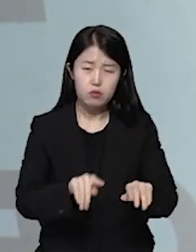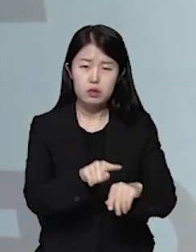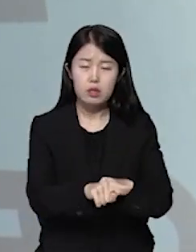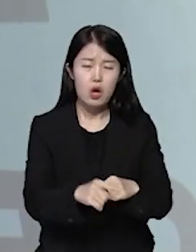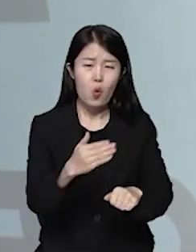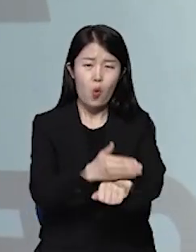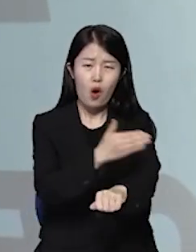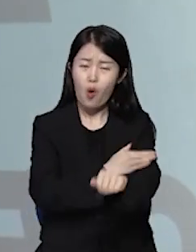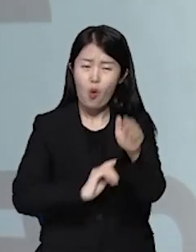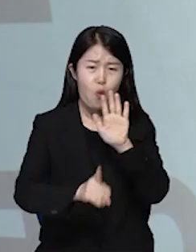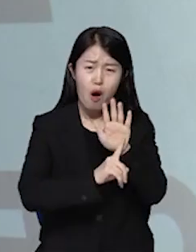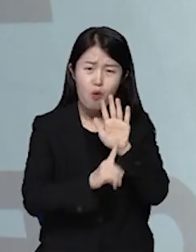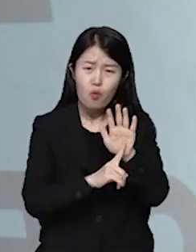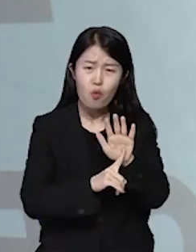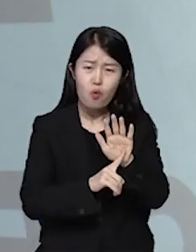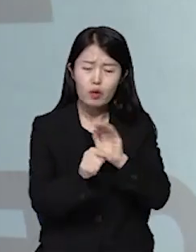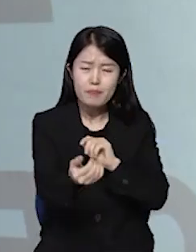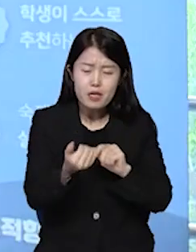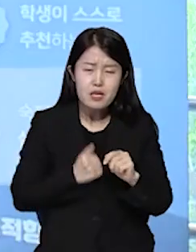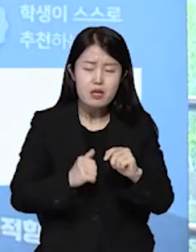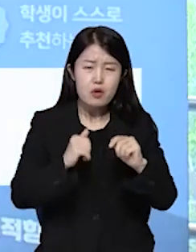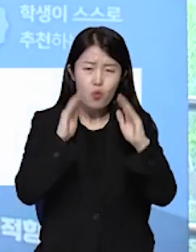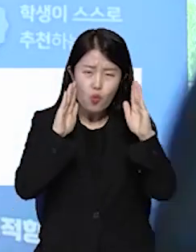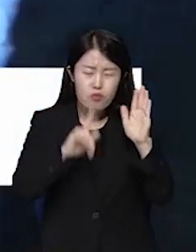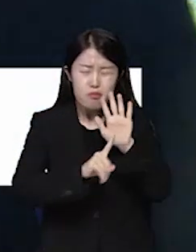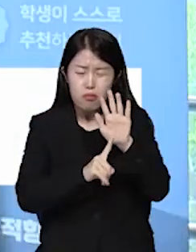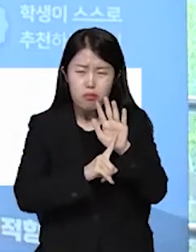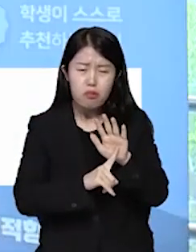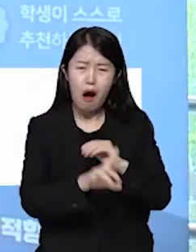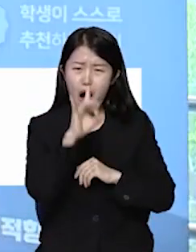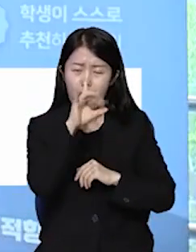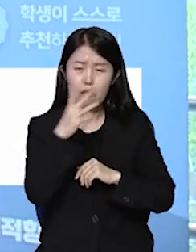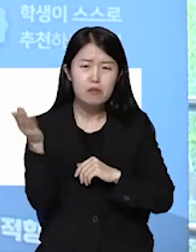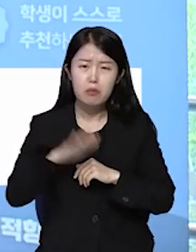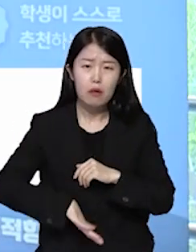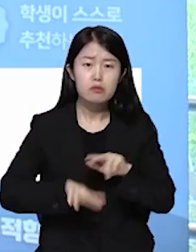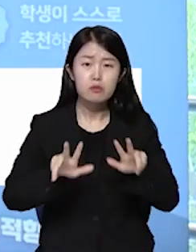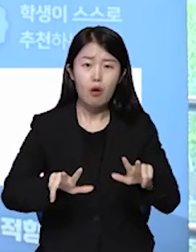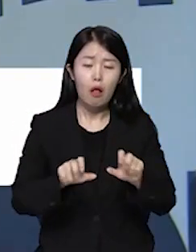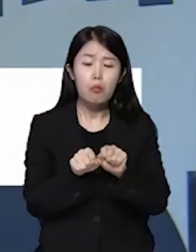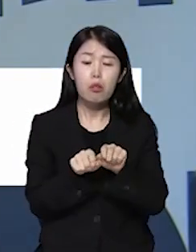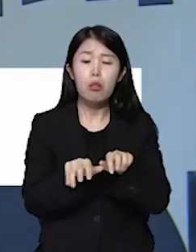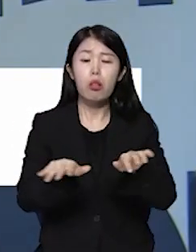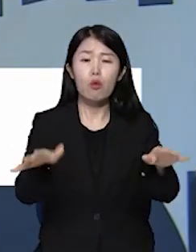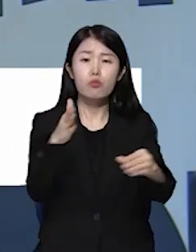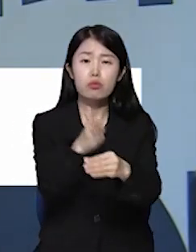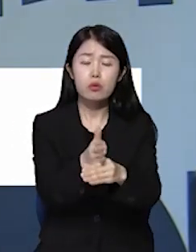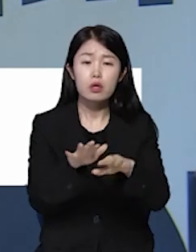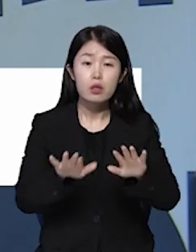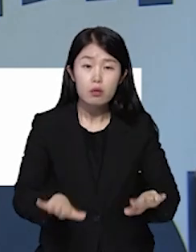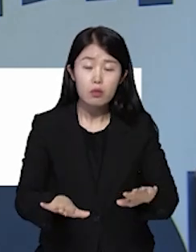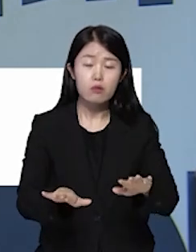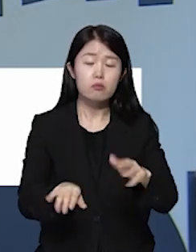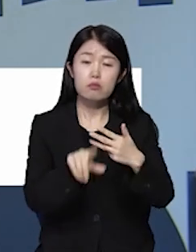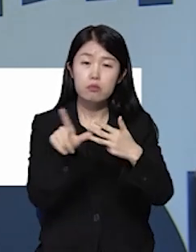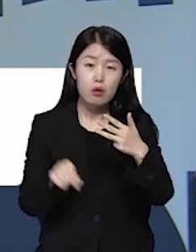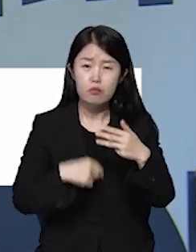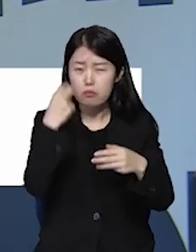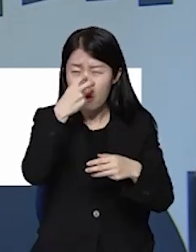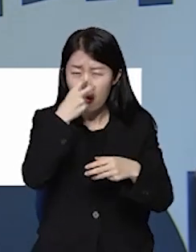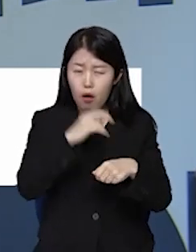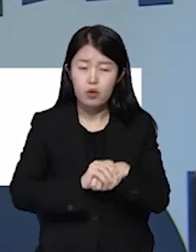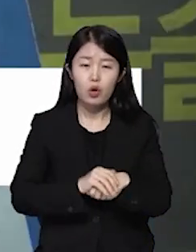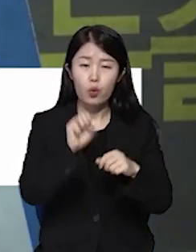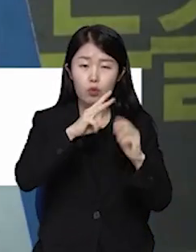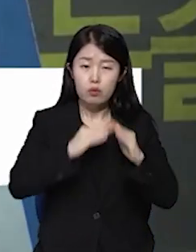있습니다. 교육부는 선행학습 유발 광고를 하는 학원을 대상으로 이번 달까지 특별점검에 나서 광주와 전남 학원